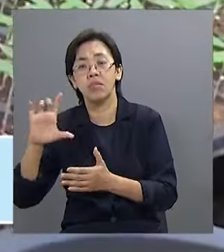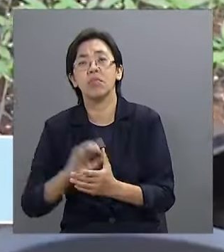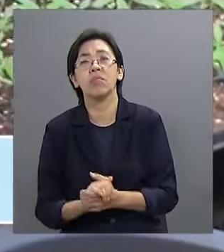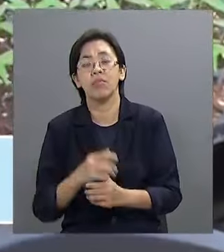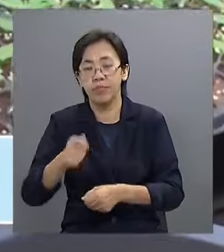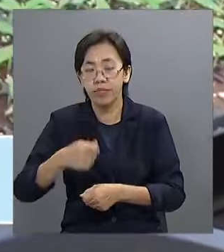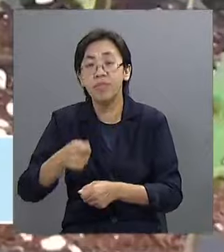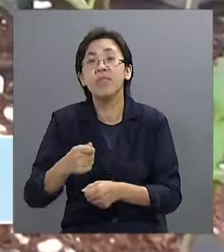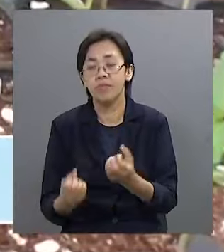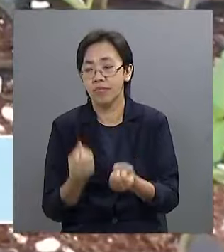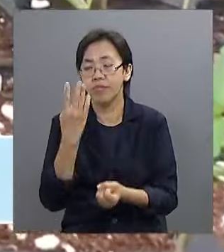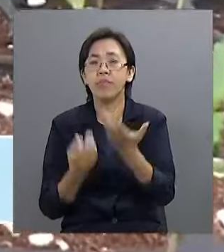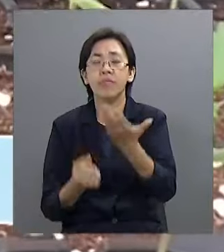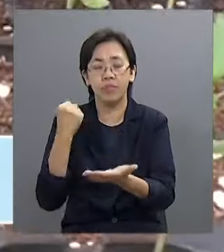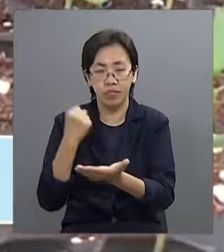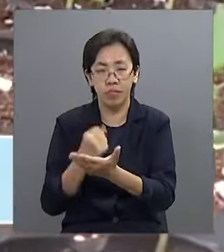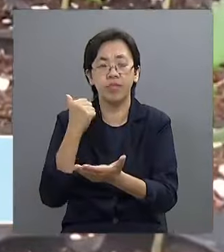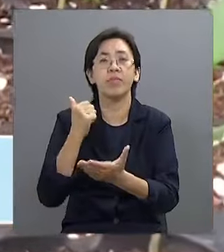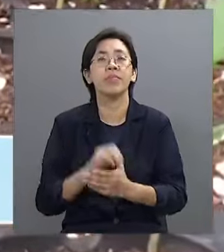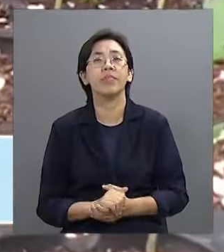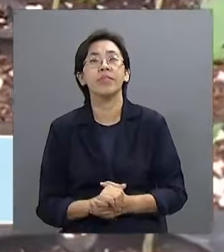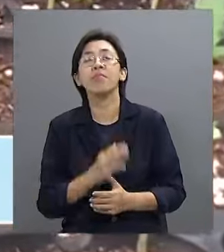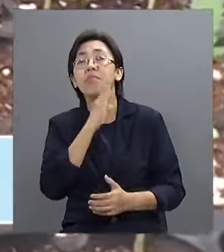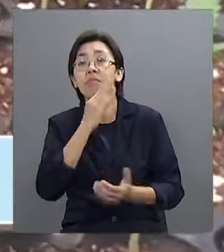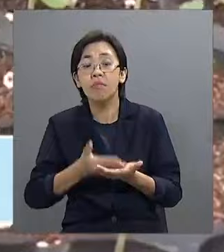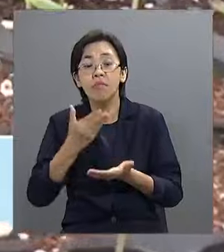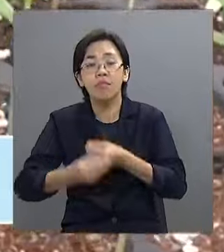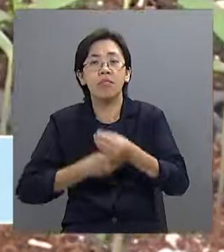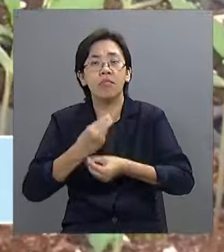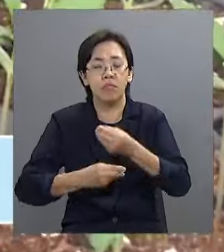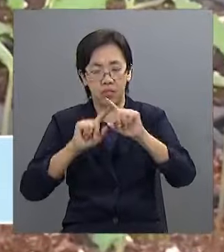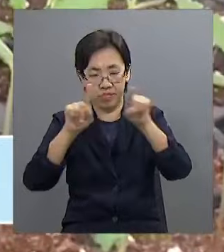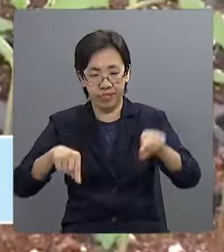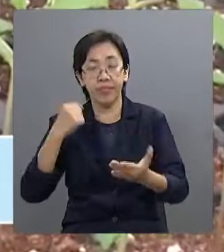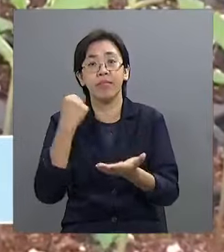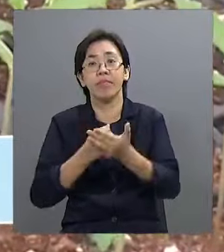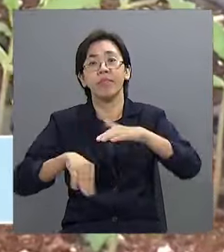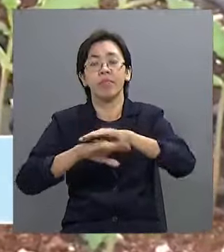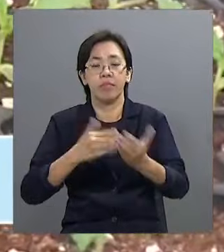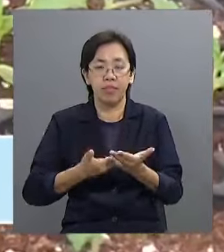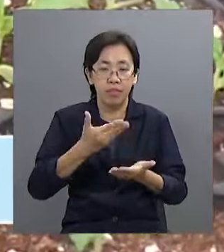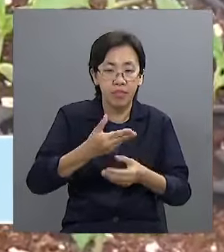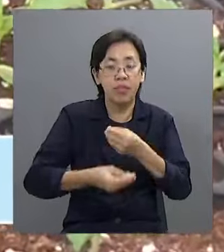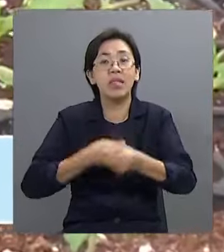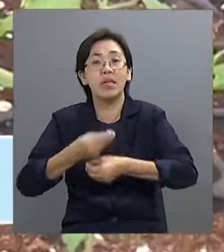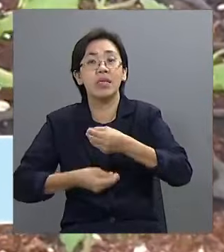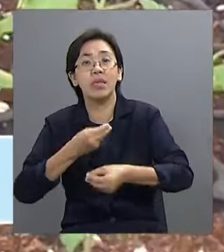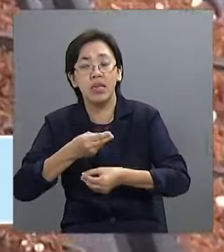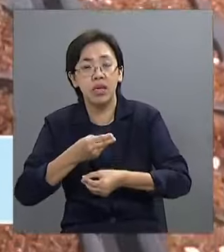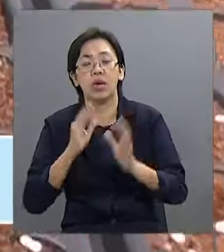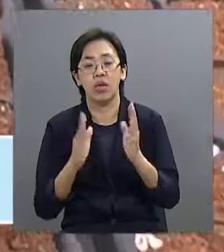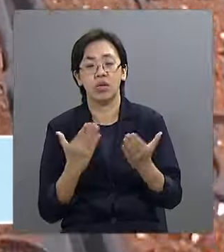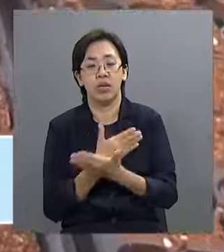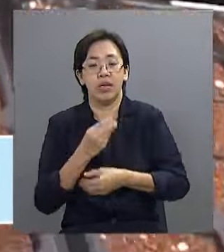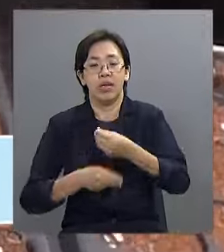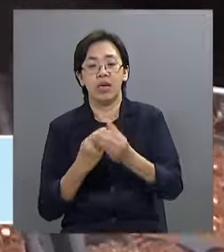และจดแจ้งเชิงพาณิชย์ให้ด้วยค่ะหากจะซื้อไปจำหน่ายมีเอกสารการซื้อขายนะคะแล้วก็เอกสารนะคะตัวแทนจำหน่ายต้นกล้าให้อีก